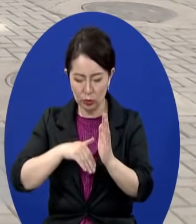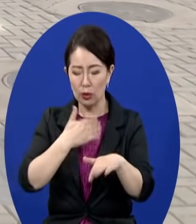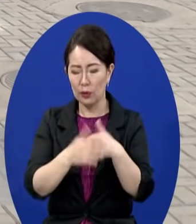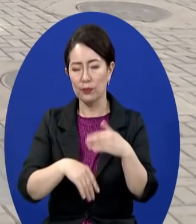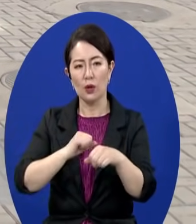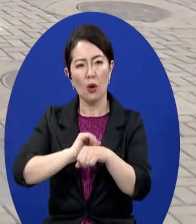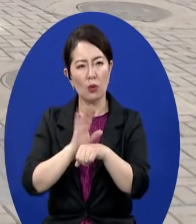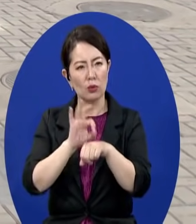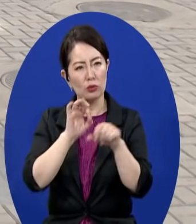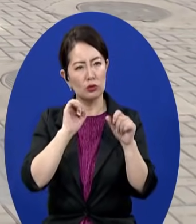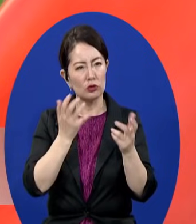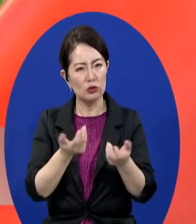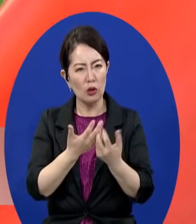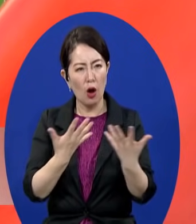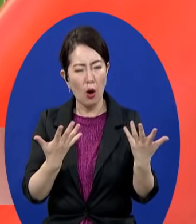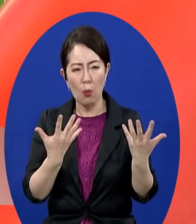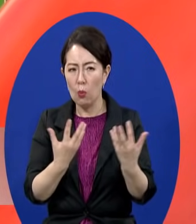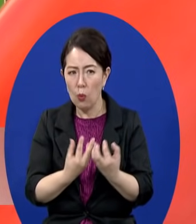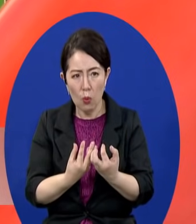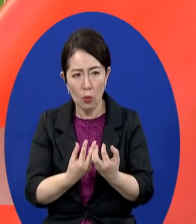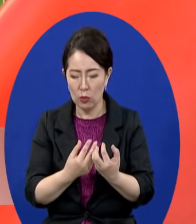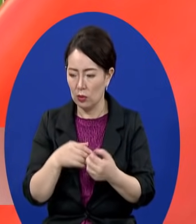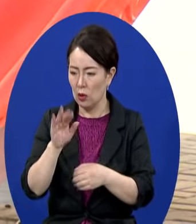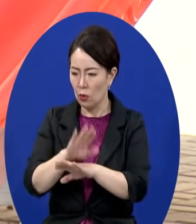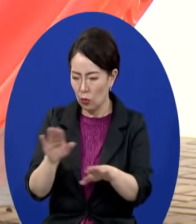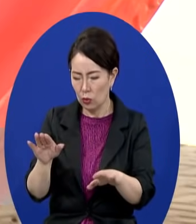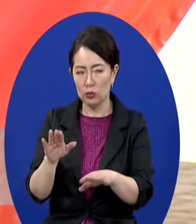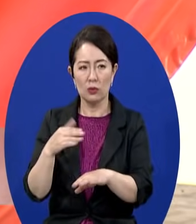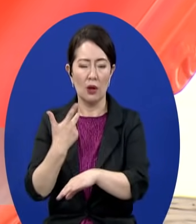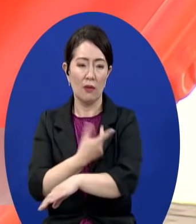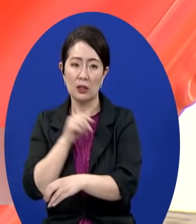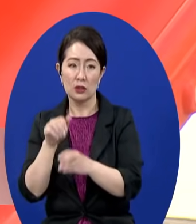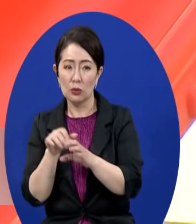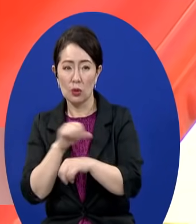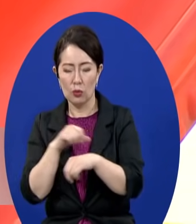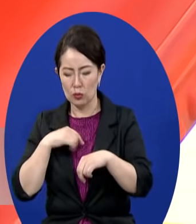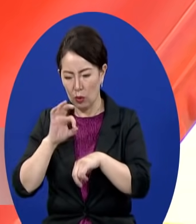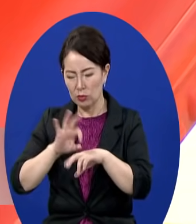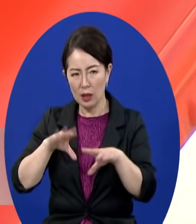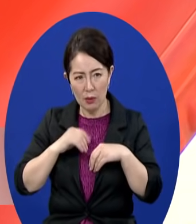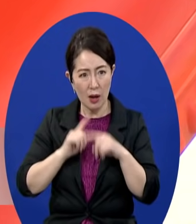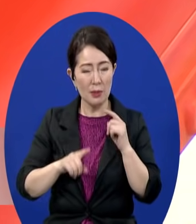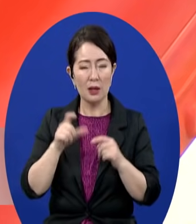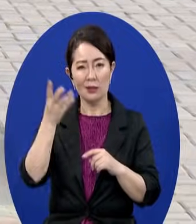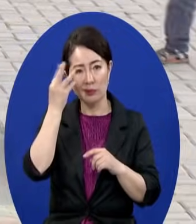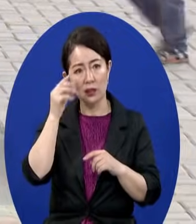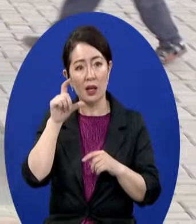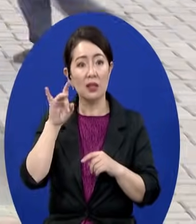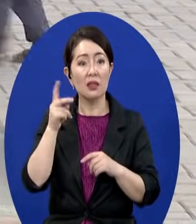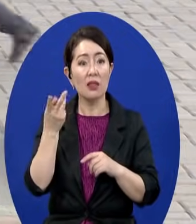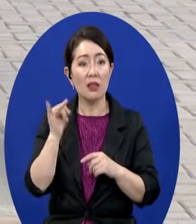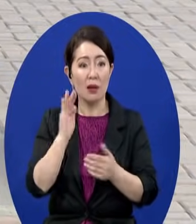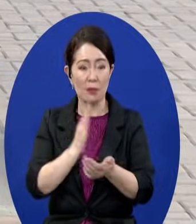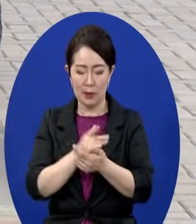эрсдэл буурахгүй байгаа энэ үед хүүхэд вакцинд хамрагдаагүй иргэдэд хүндрэх өвчний халдвар авах эрсдэл бол өндөр байна. Одоогоор